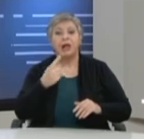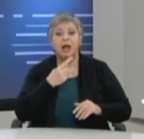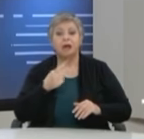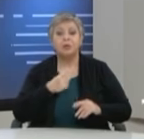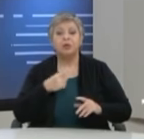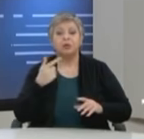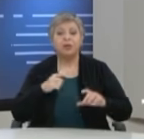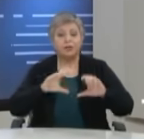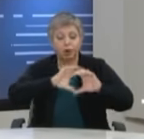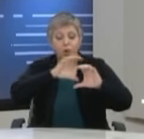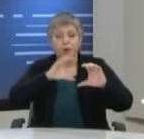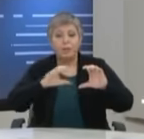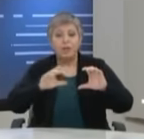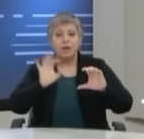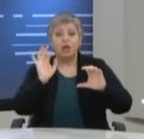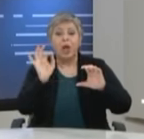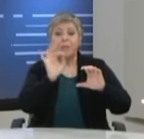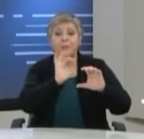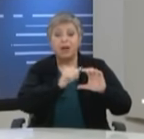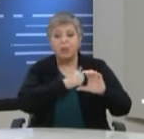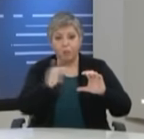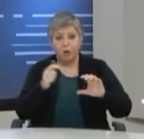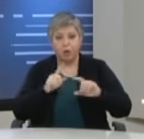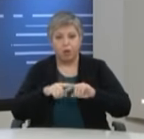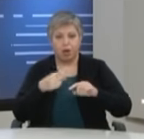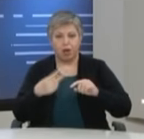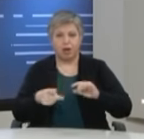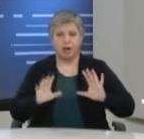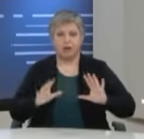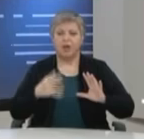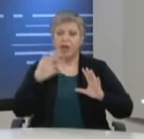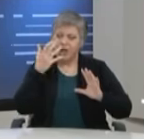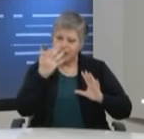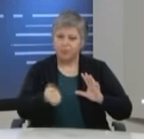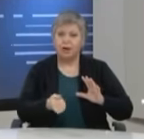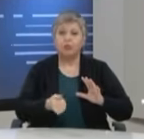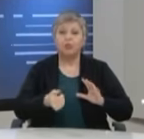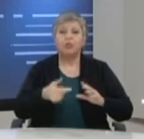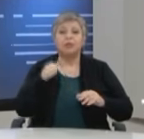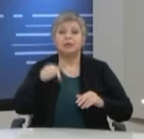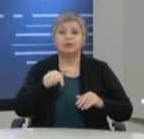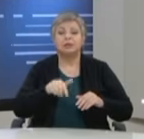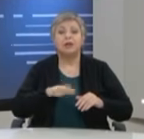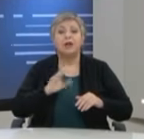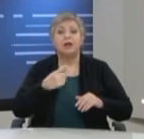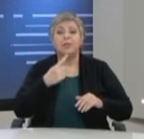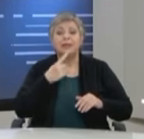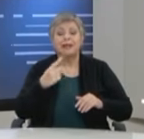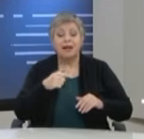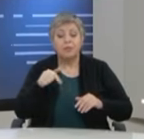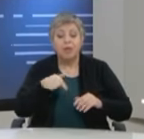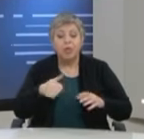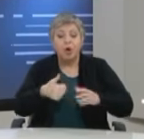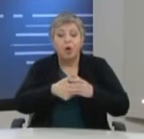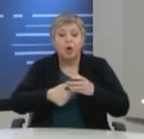αυτή και να αποτρέψει κυρίως την έγερση μειονοτικού ζητήματος μέσα στην ελληνική επικράτεια.